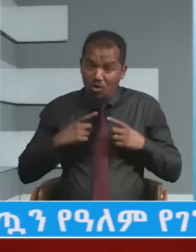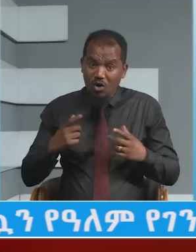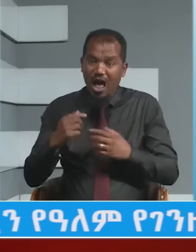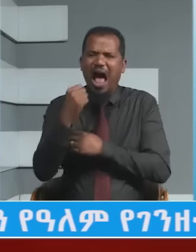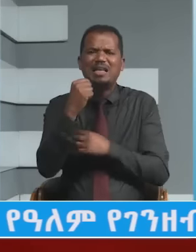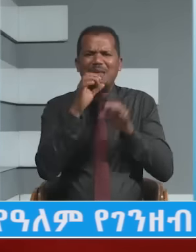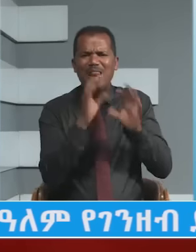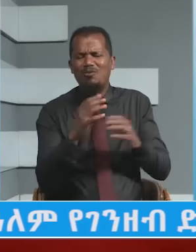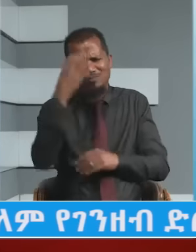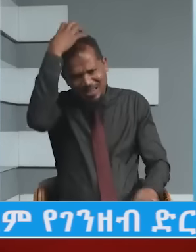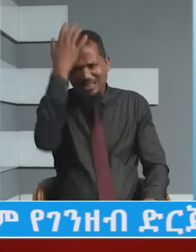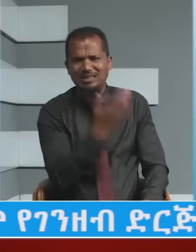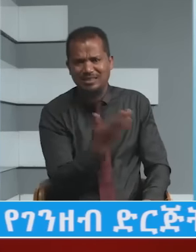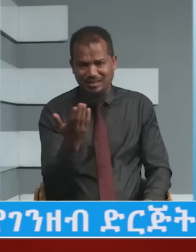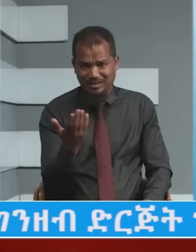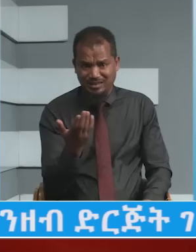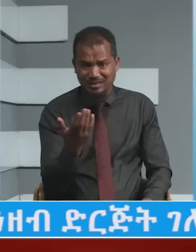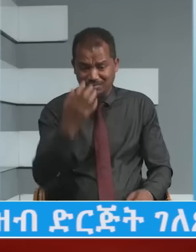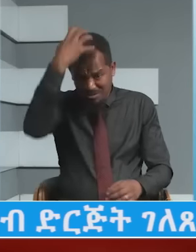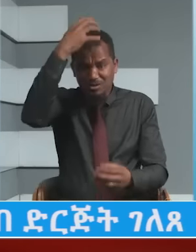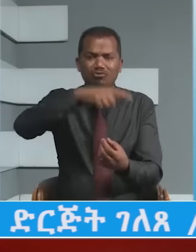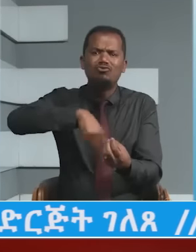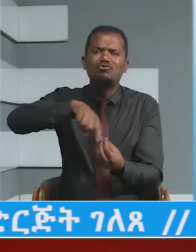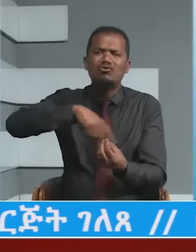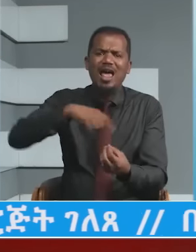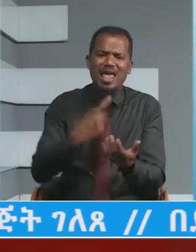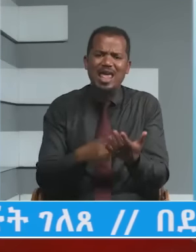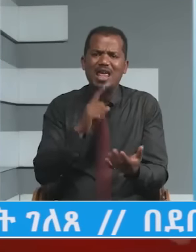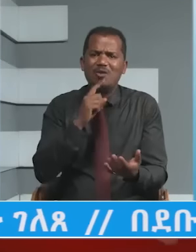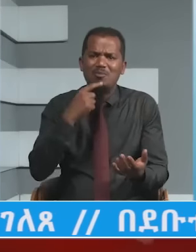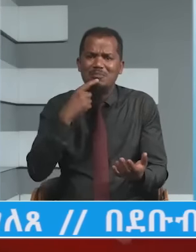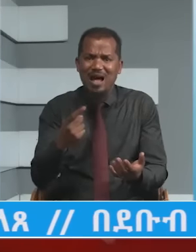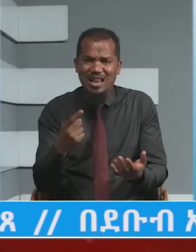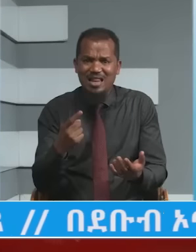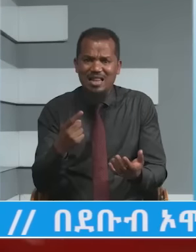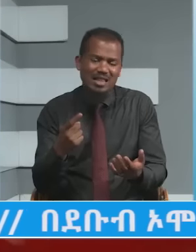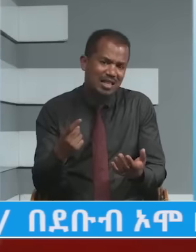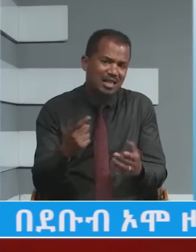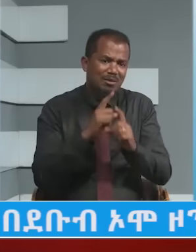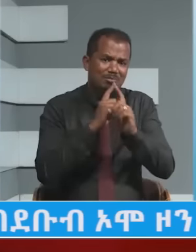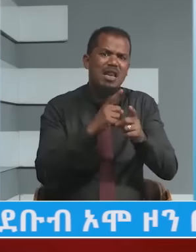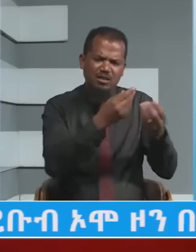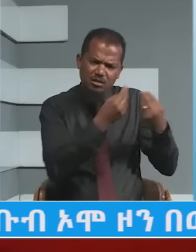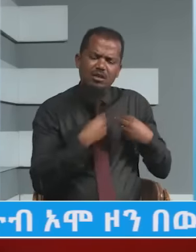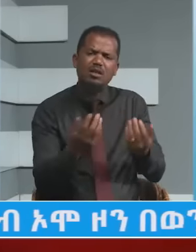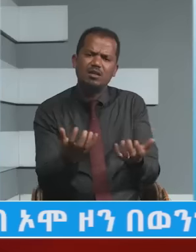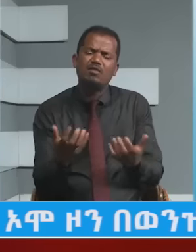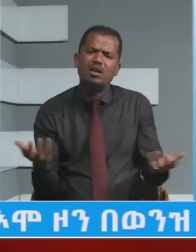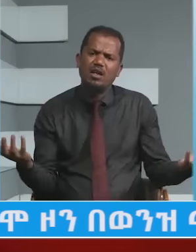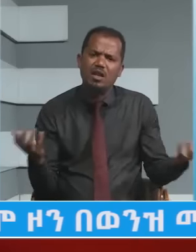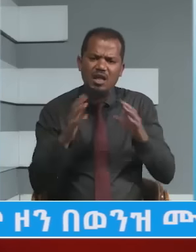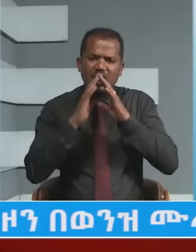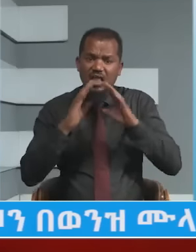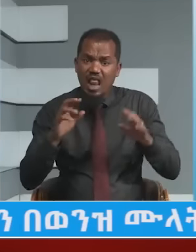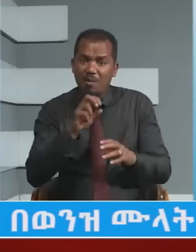አቅም እንደሌለው ነው የሚያሳየው። አሁንም ራሱ በመንግስት ዙሪያ የነም ይባል የታሰበ ነገር ካለ ራሱ ምላሽ ሊሰጠን ይፈልጋለን